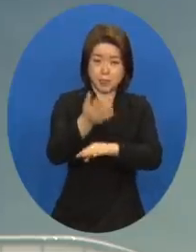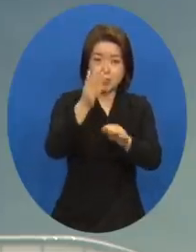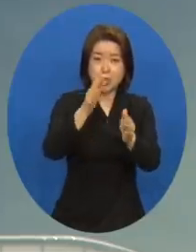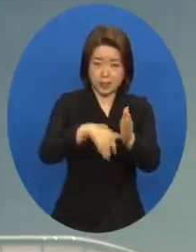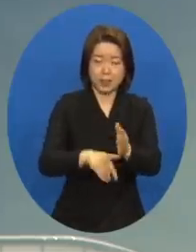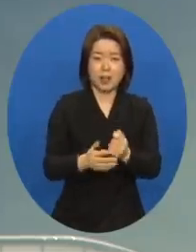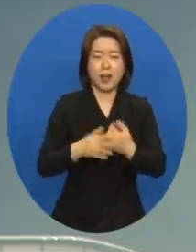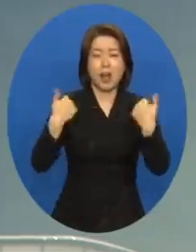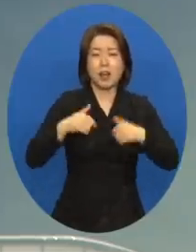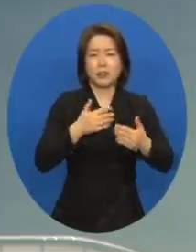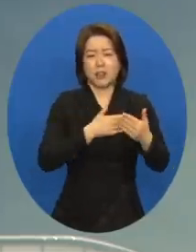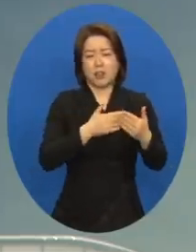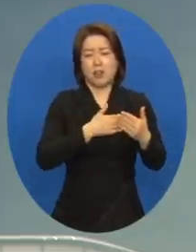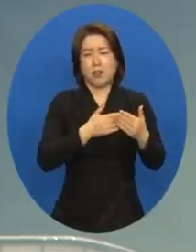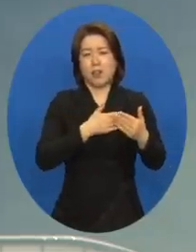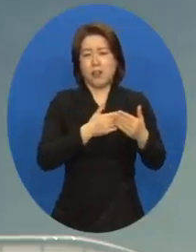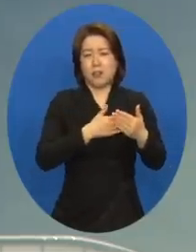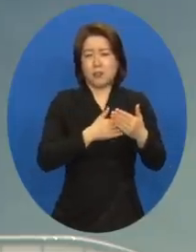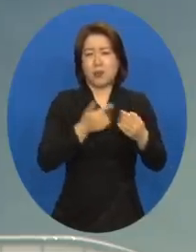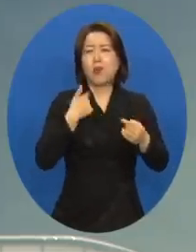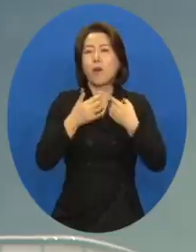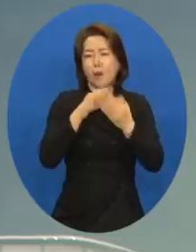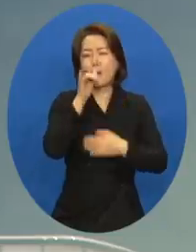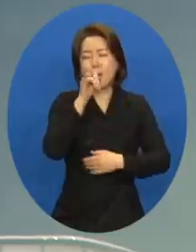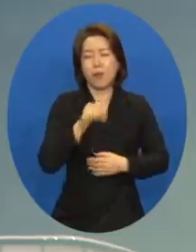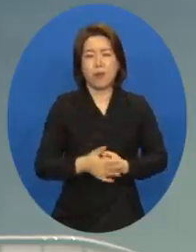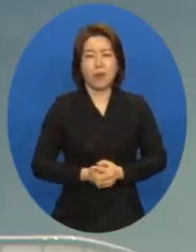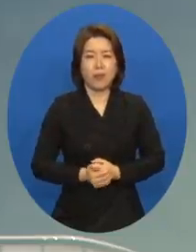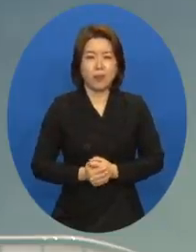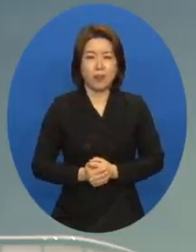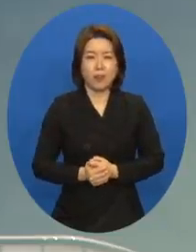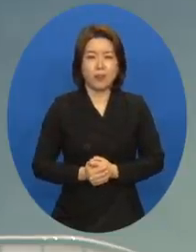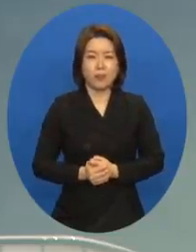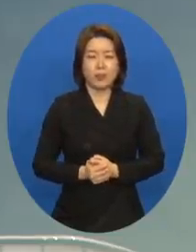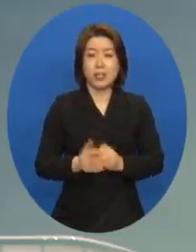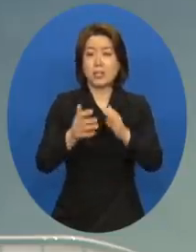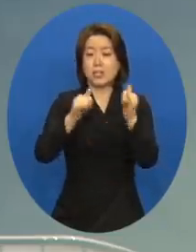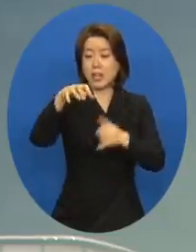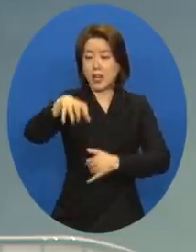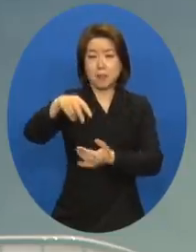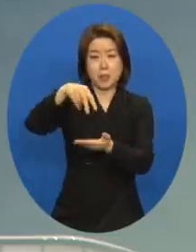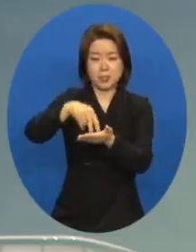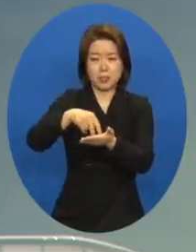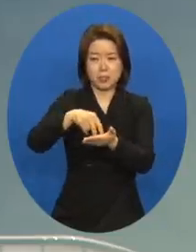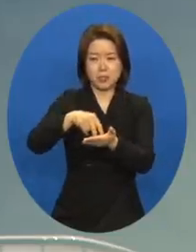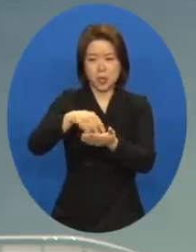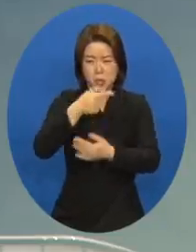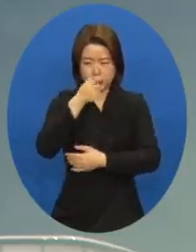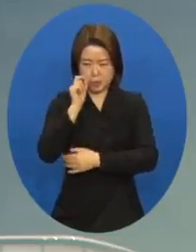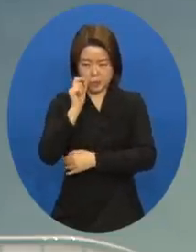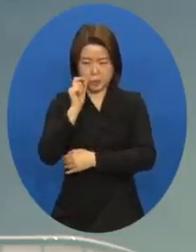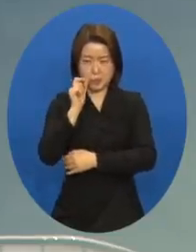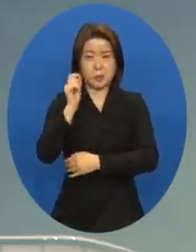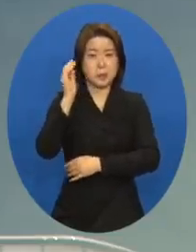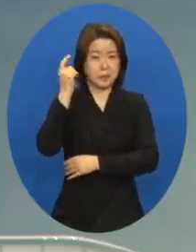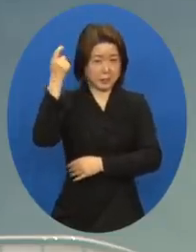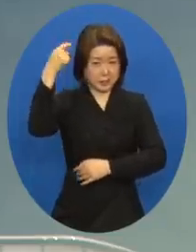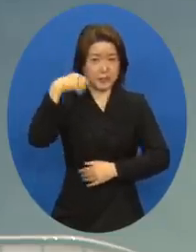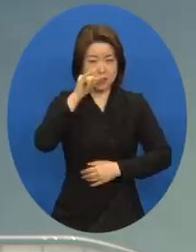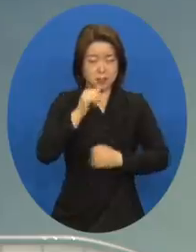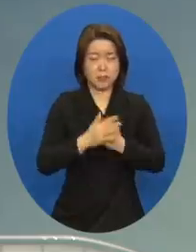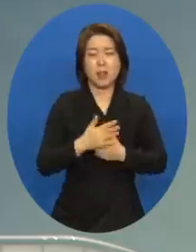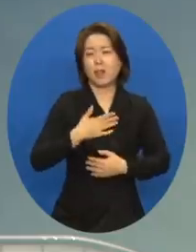항상 두려움을 경험합니다. 사람 앞에 서는 컴플렉스, 그게